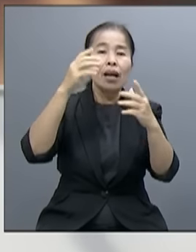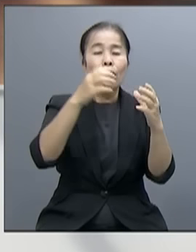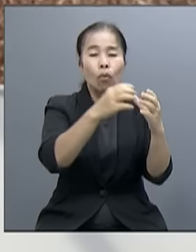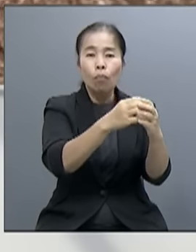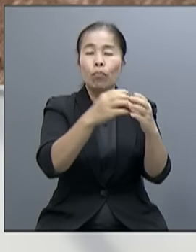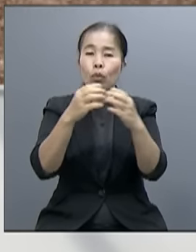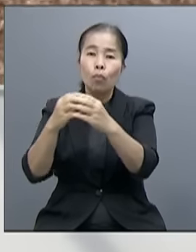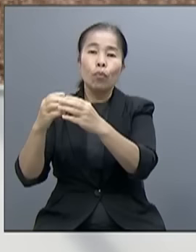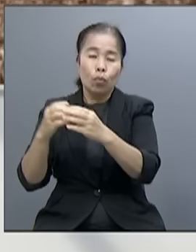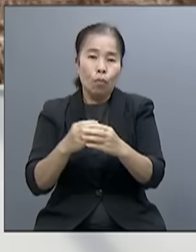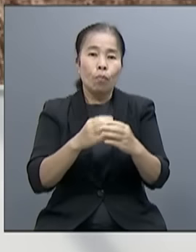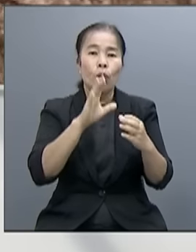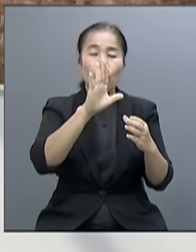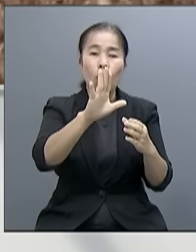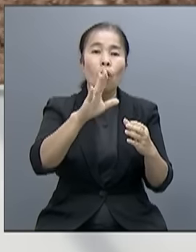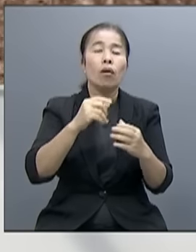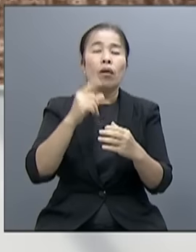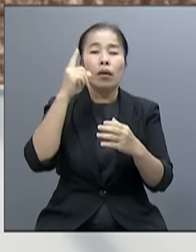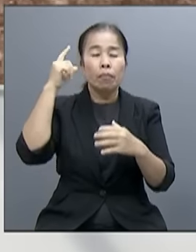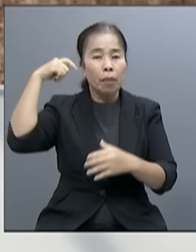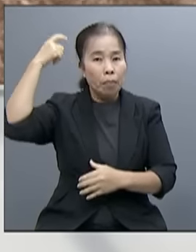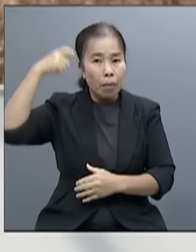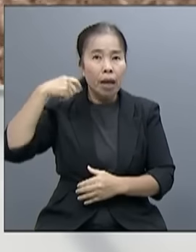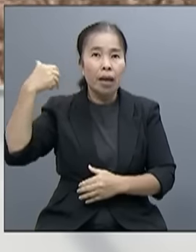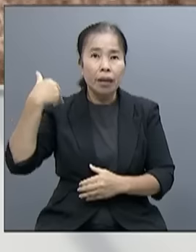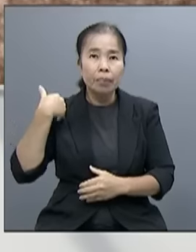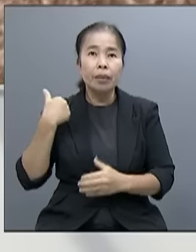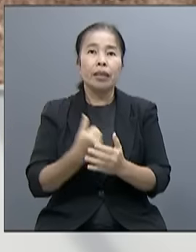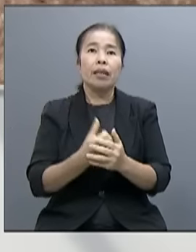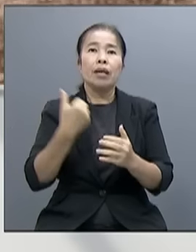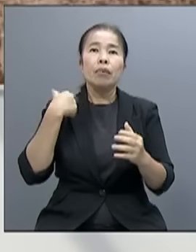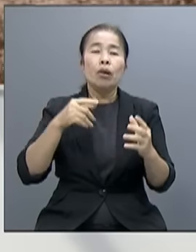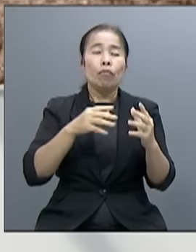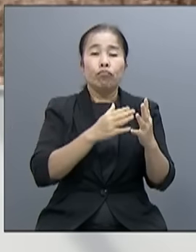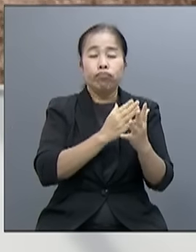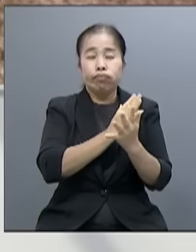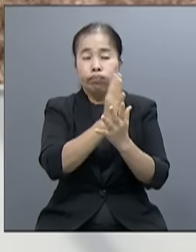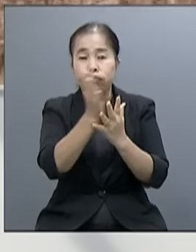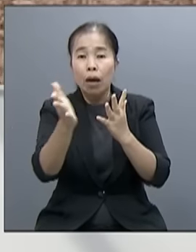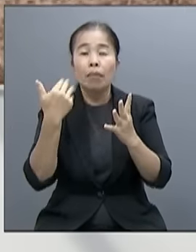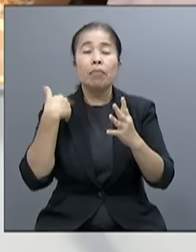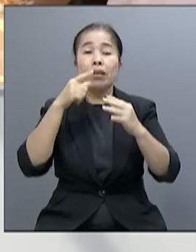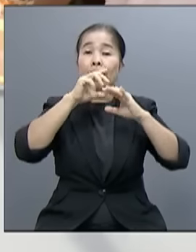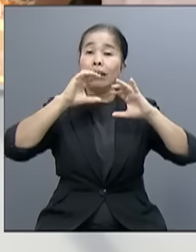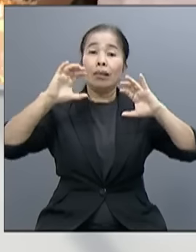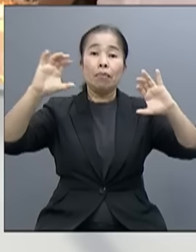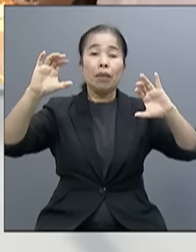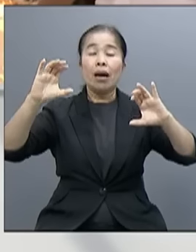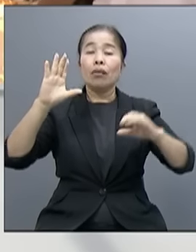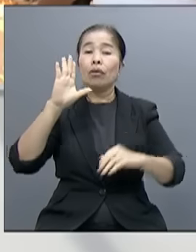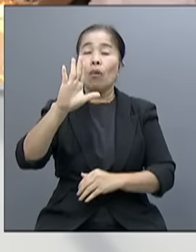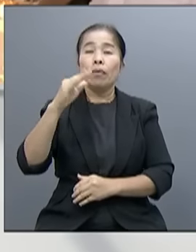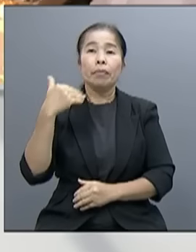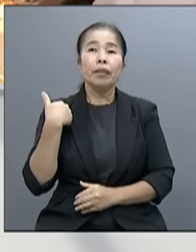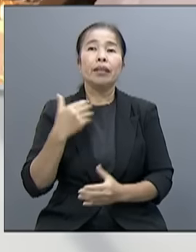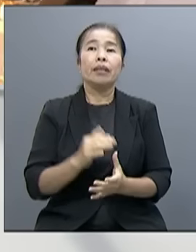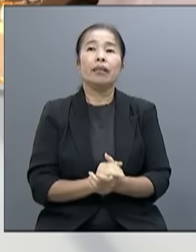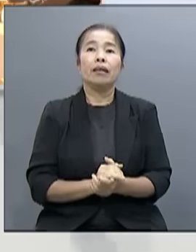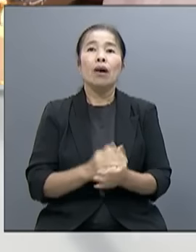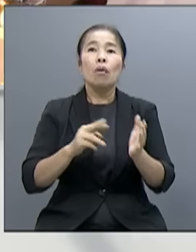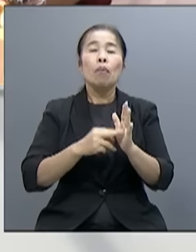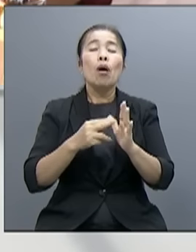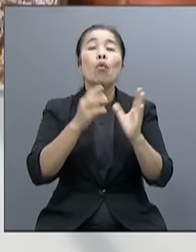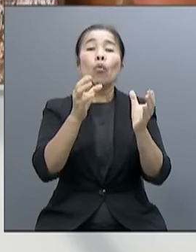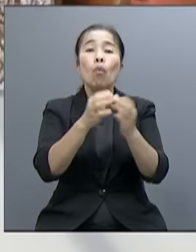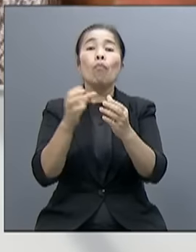KNPP แล้วก็มีองค์การแห่งชาติกสิณหรือ KNO ไปจนถึงรัฐบาลเอกภาพแห่งชาติหรือว่า NUG ด้วยล้วนแล้วจะเป็นกลุ่ม